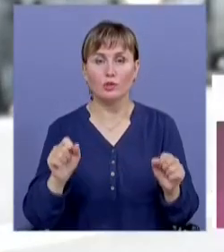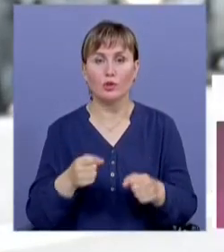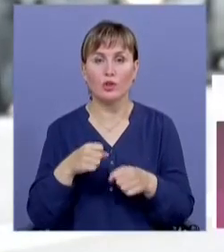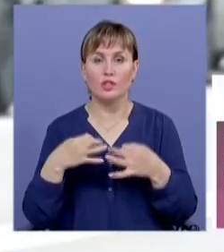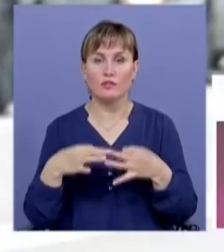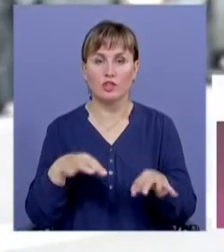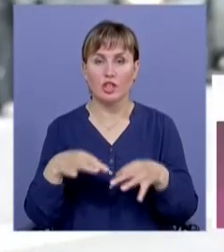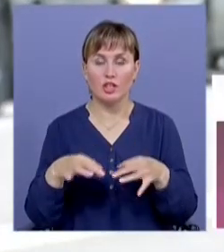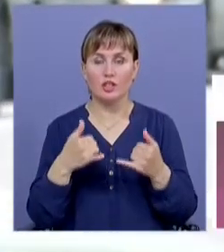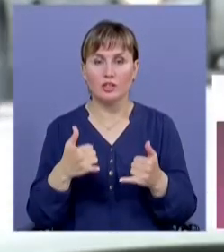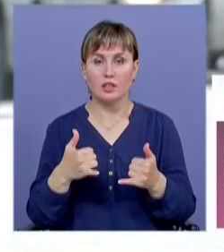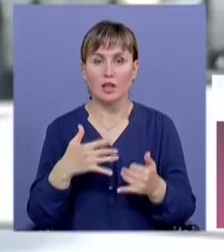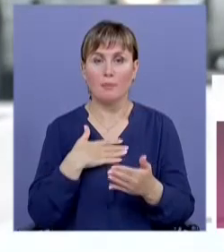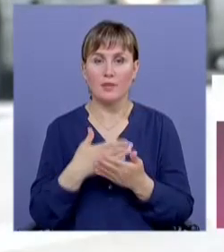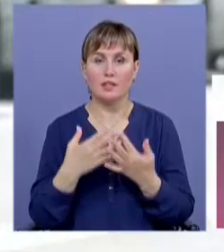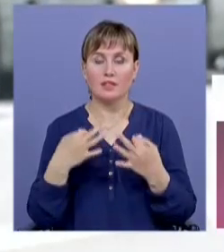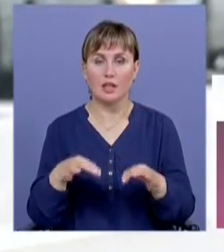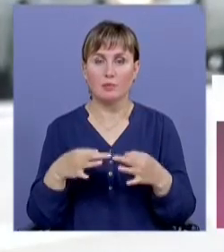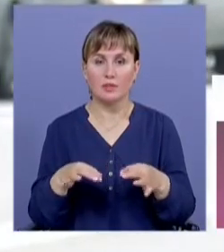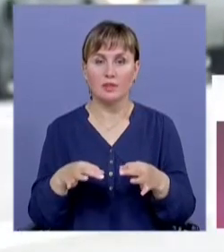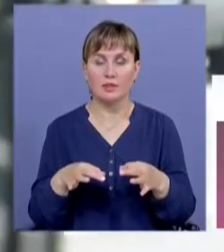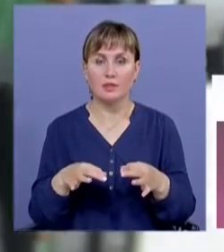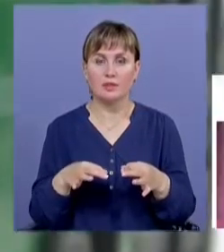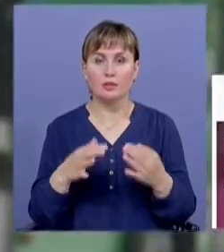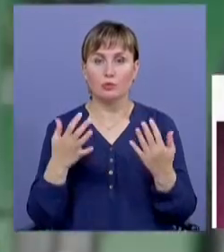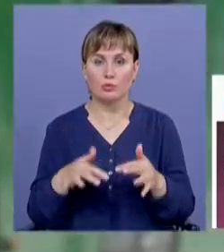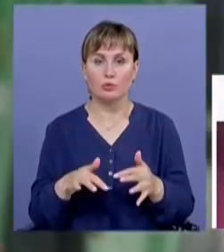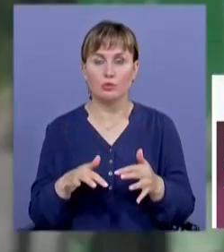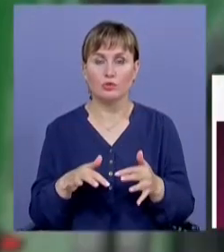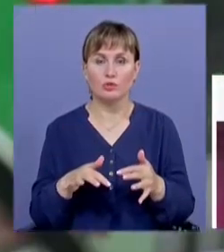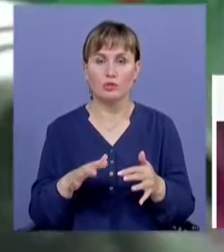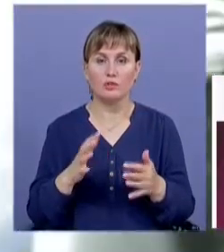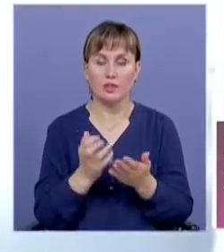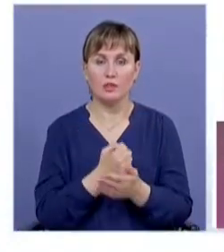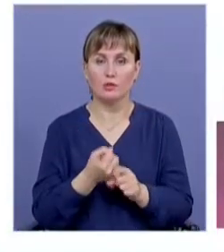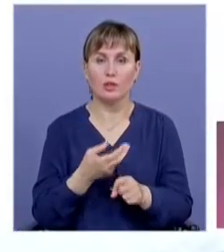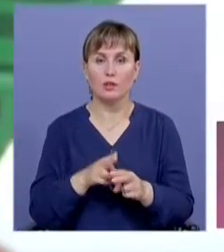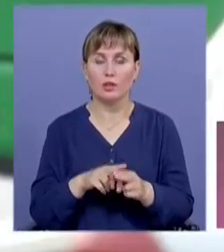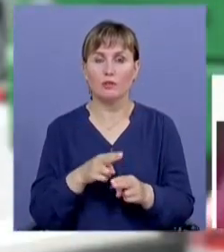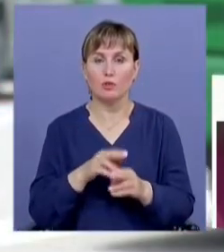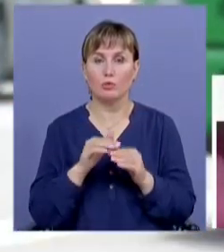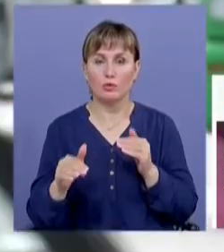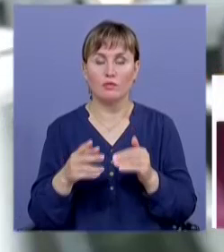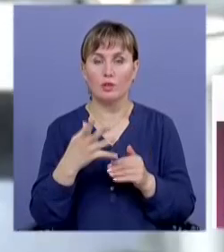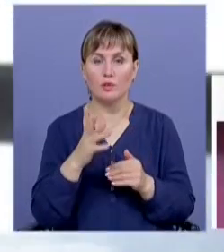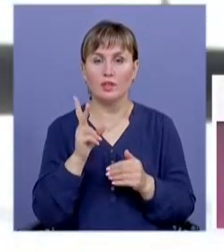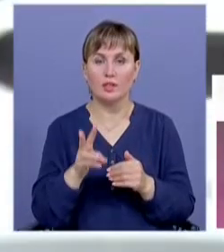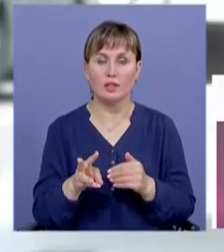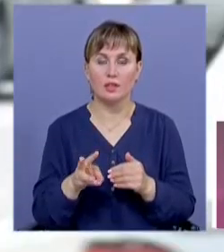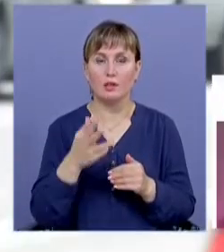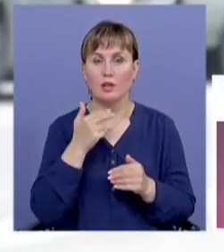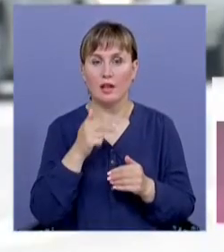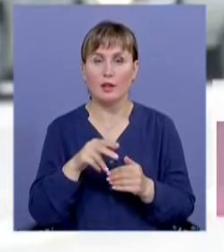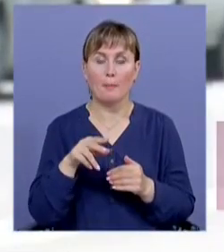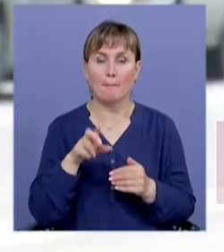движения общественного транспорта уже достигла до этого уровня 25 км. По линии БРТ